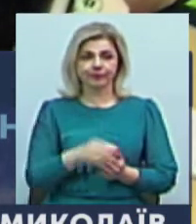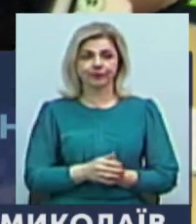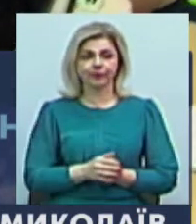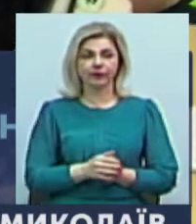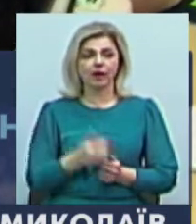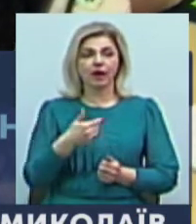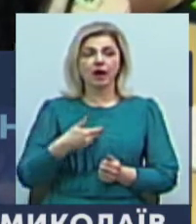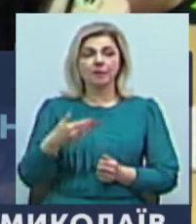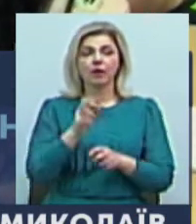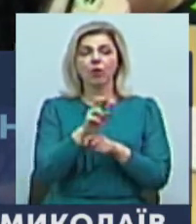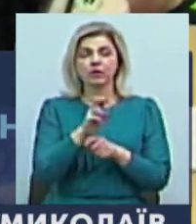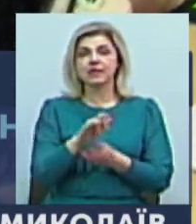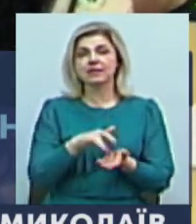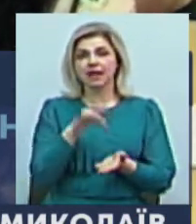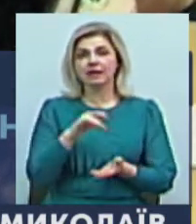І от